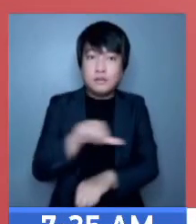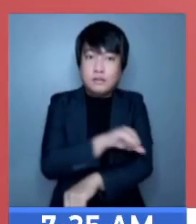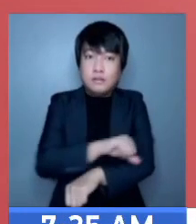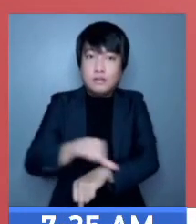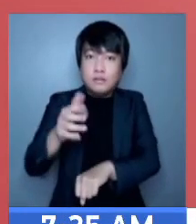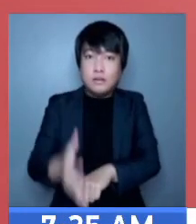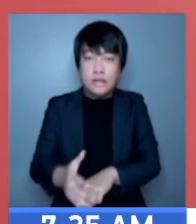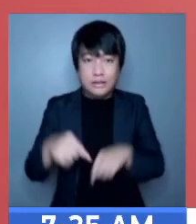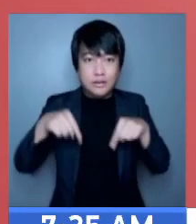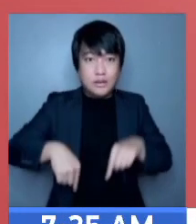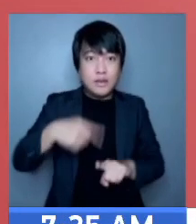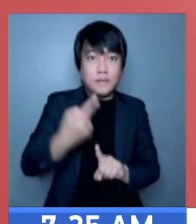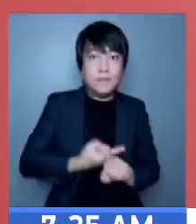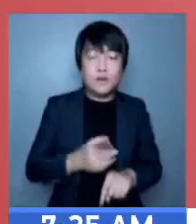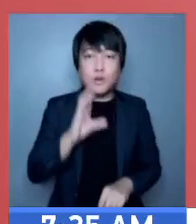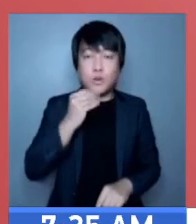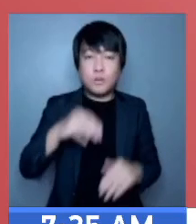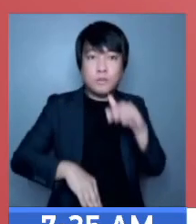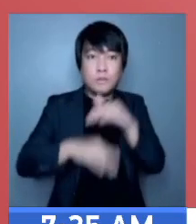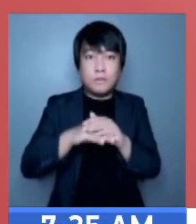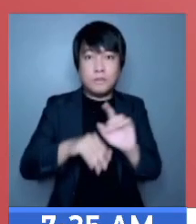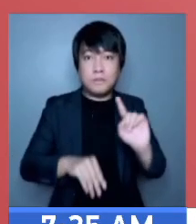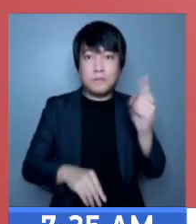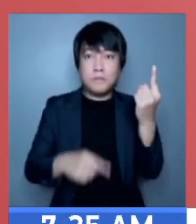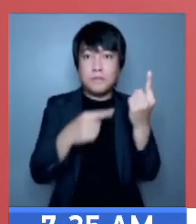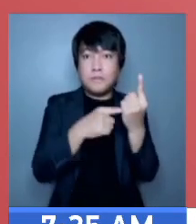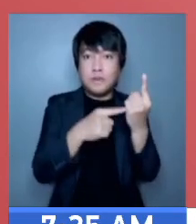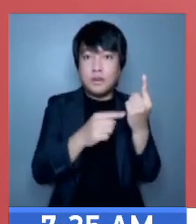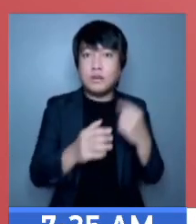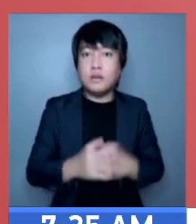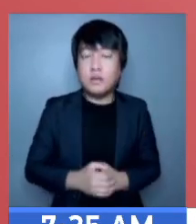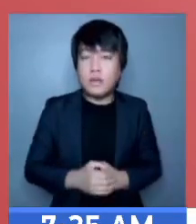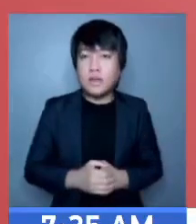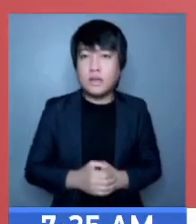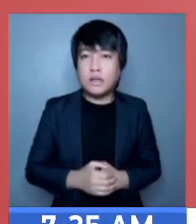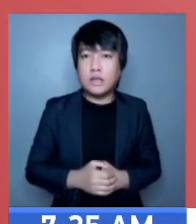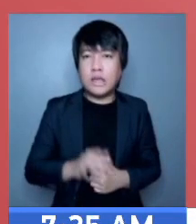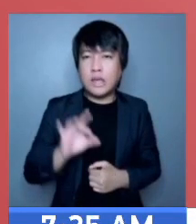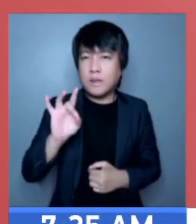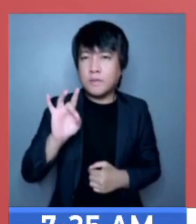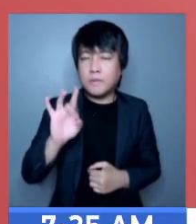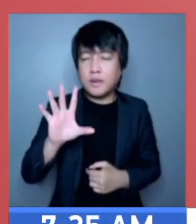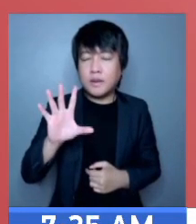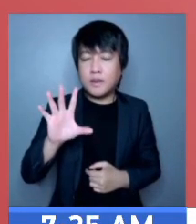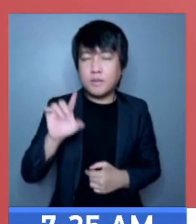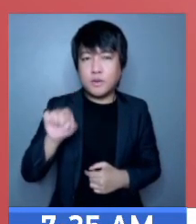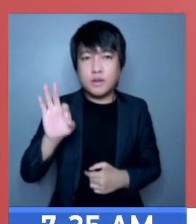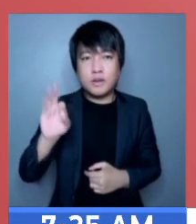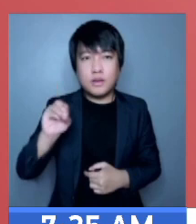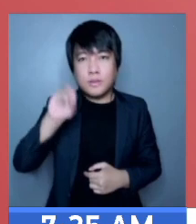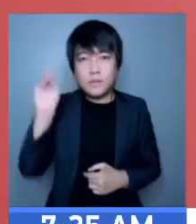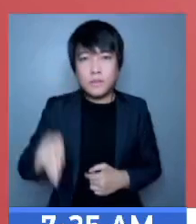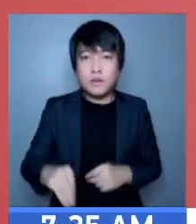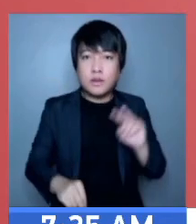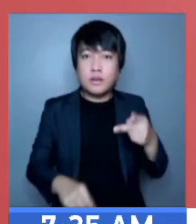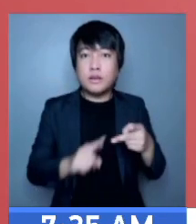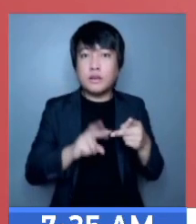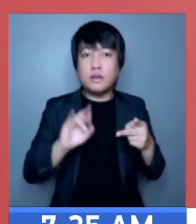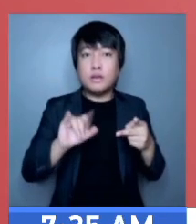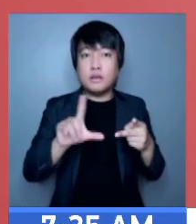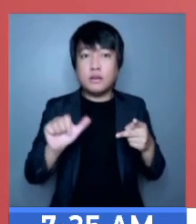Marie Sendrijas na nakakuha ng 85.90%. Sinundan siya ni Riza May Pardiñas mula